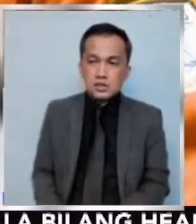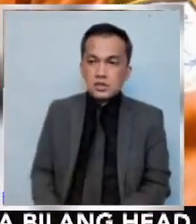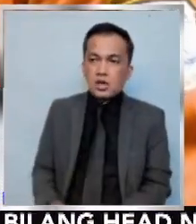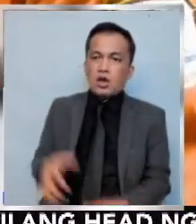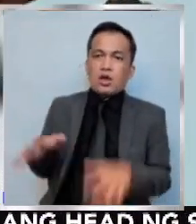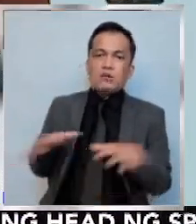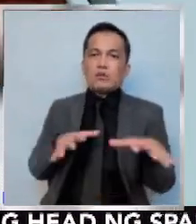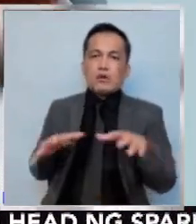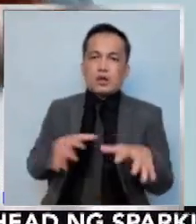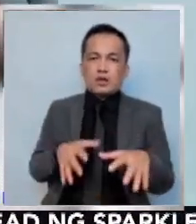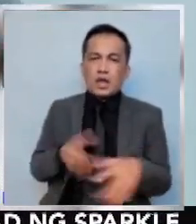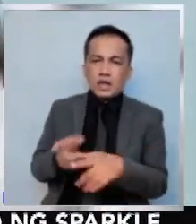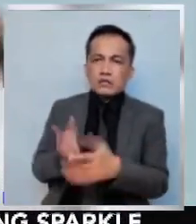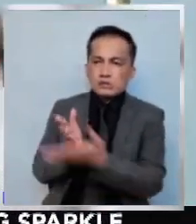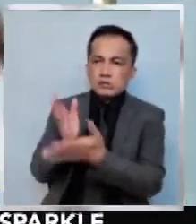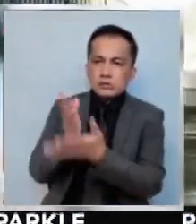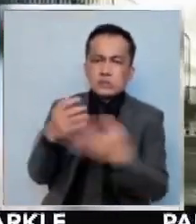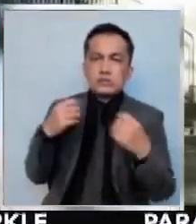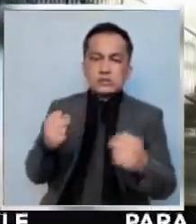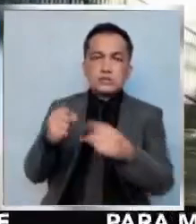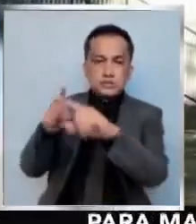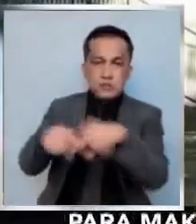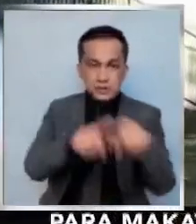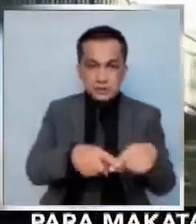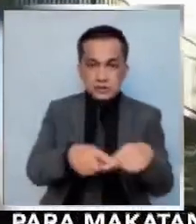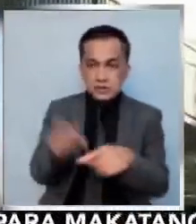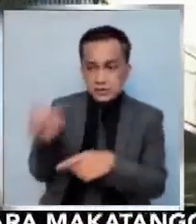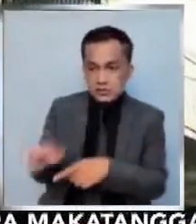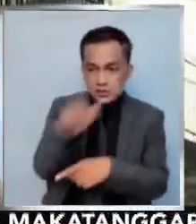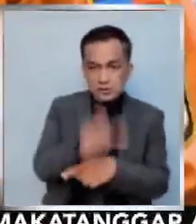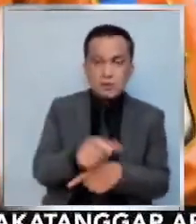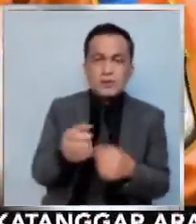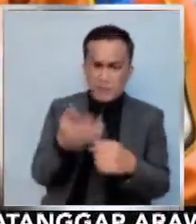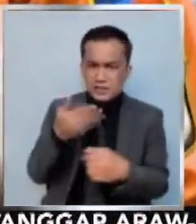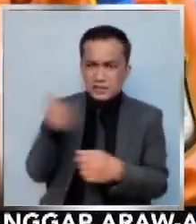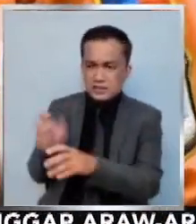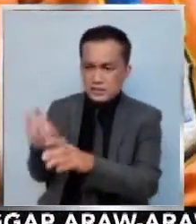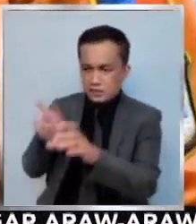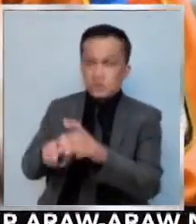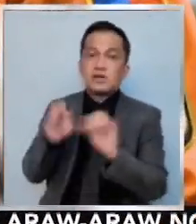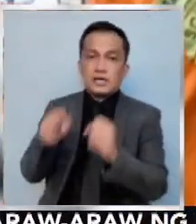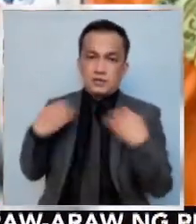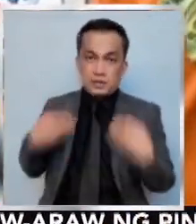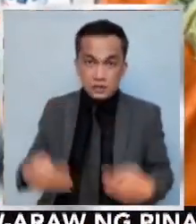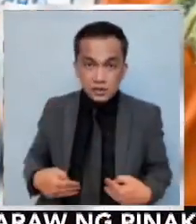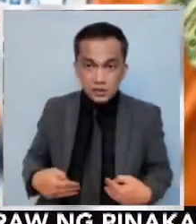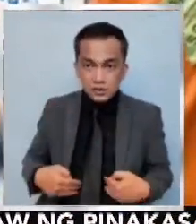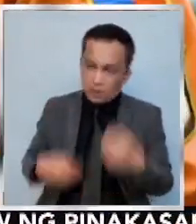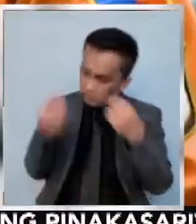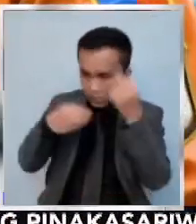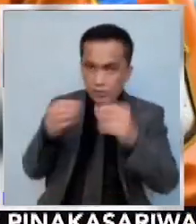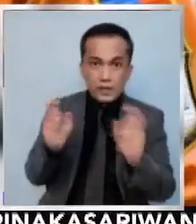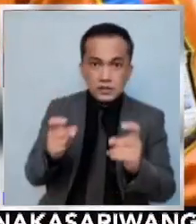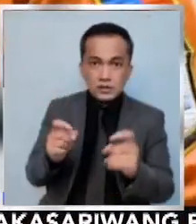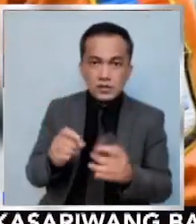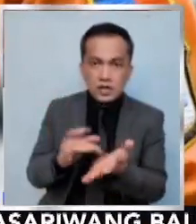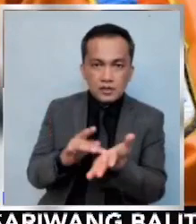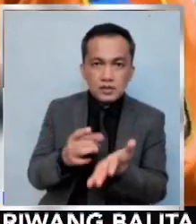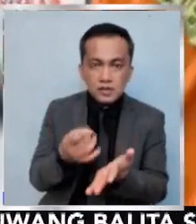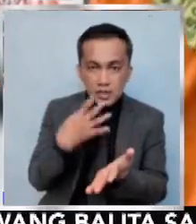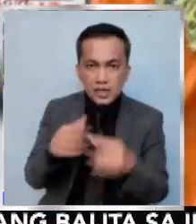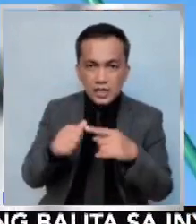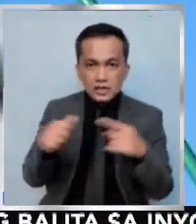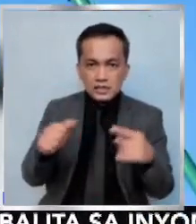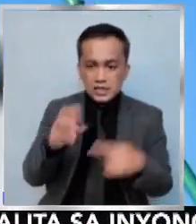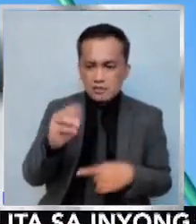sa tao. Mas maganda, sakyan mo muna yung kayang-kaya mong i-tolerate. Kung talagang mahihilohin ka, uminom ka na ng mga anti-motion